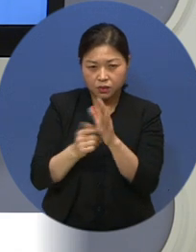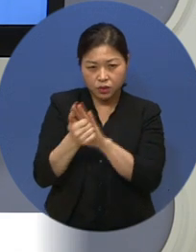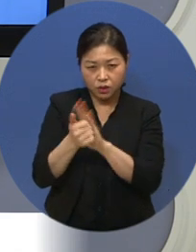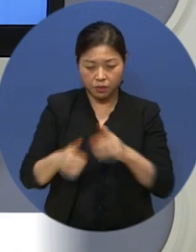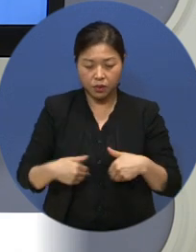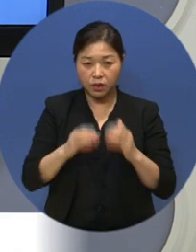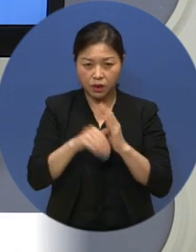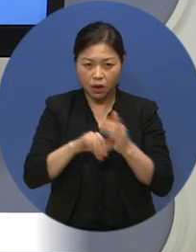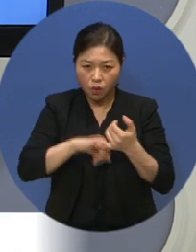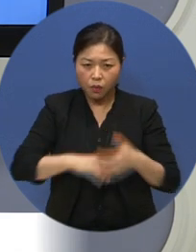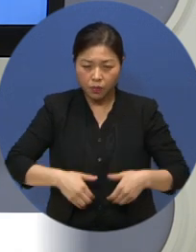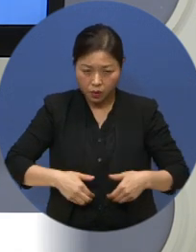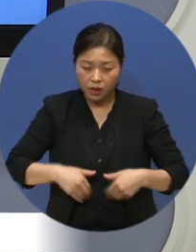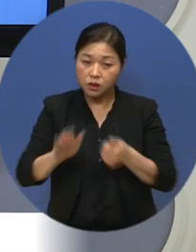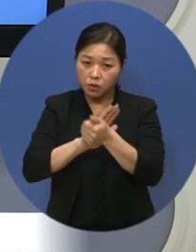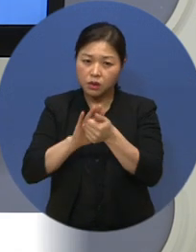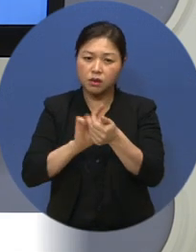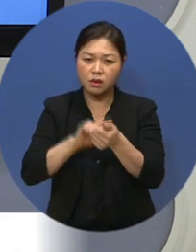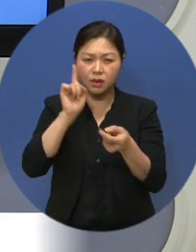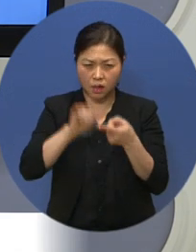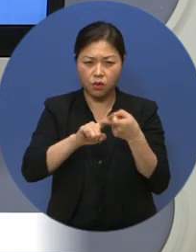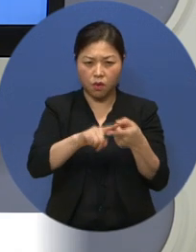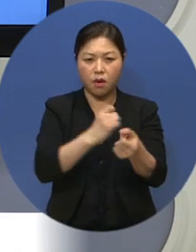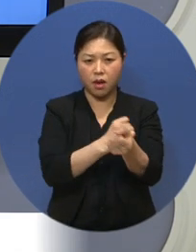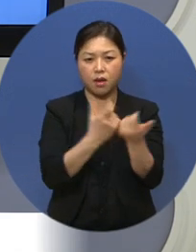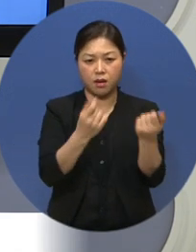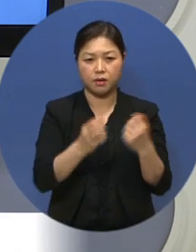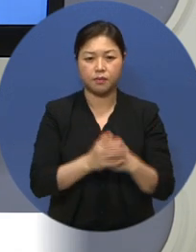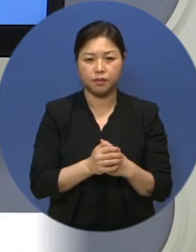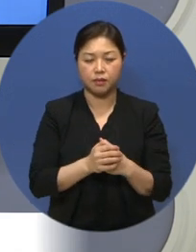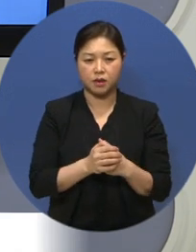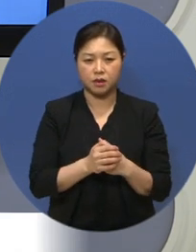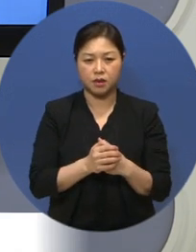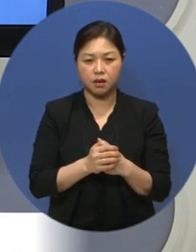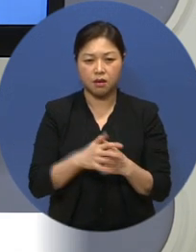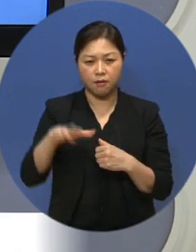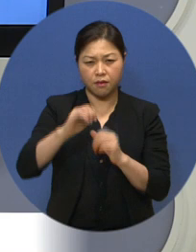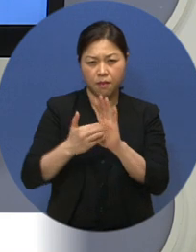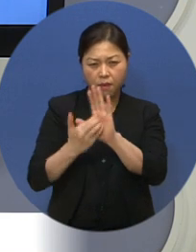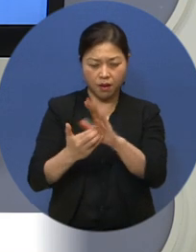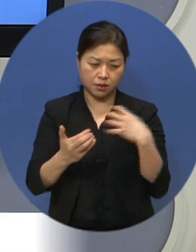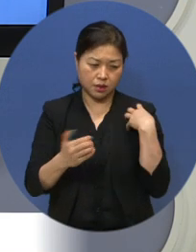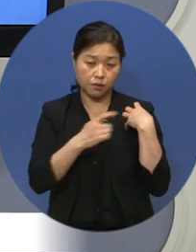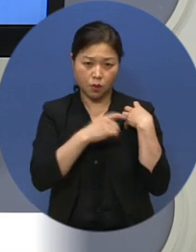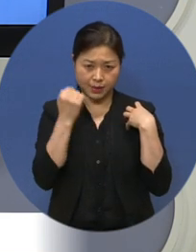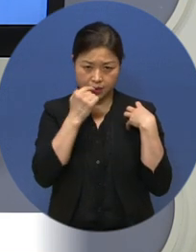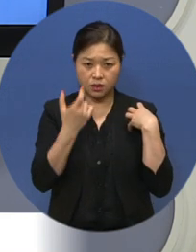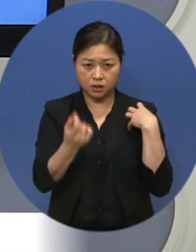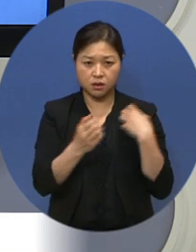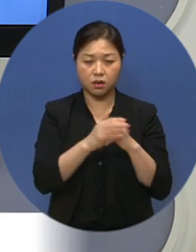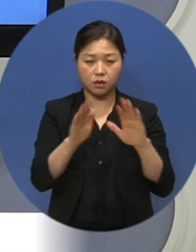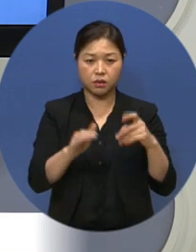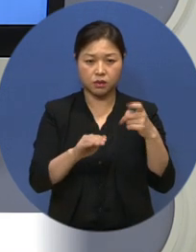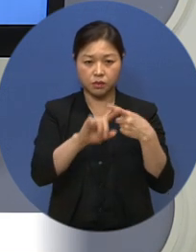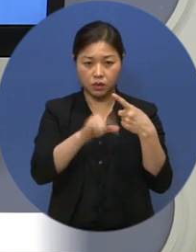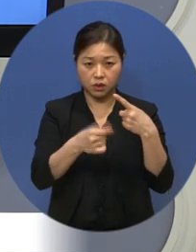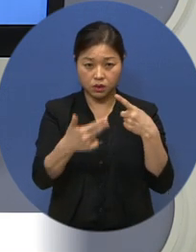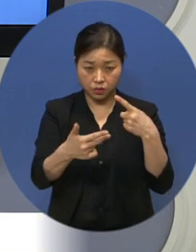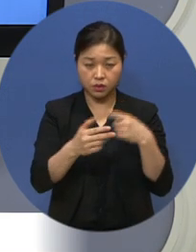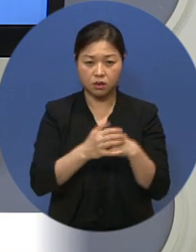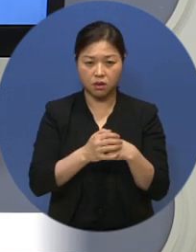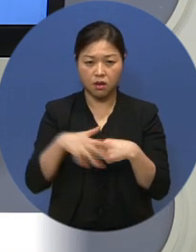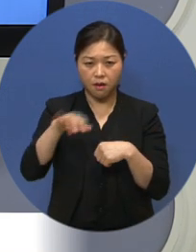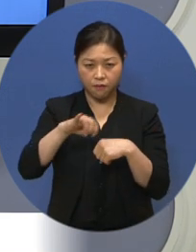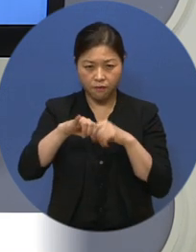유지합니다 또한 방역 조치의 책임 성도 강화합니다 오는 7일부터 방역 수칙 위반